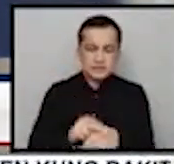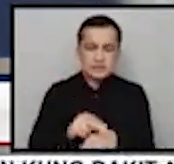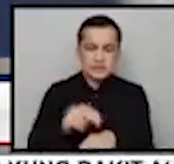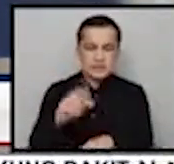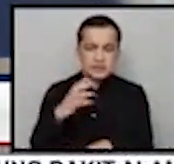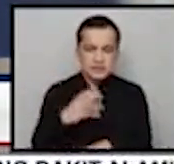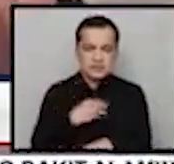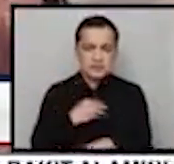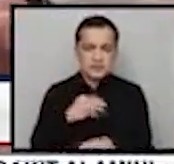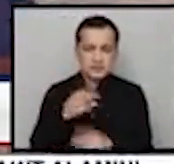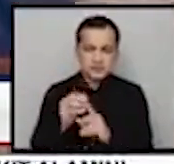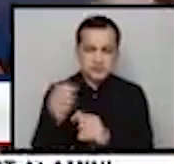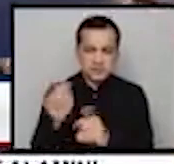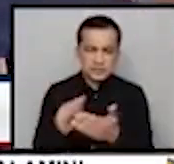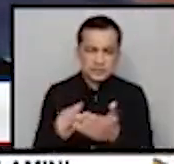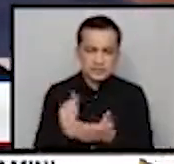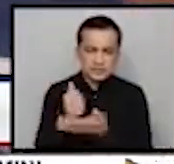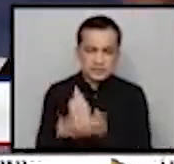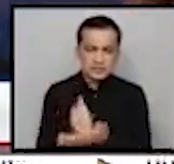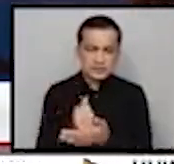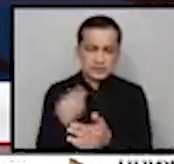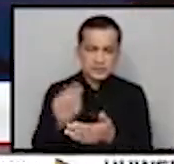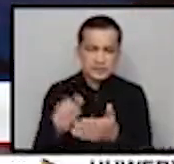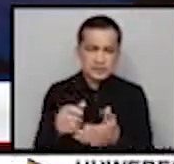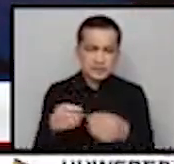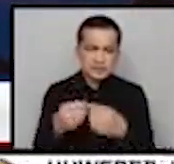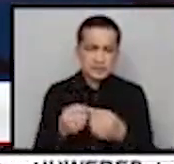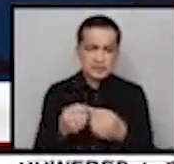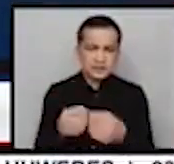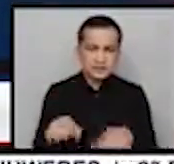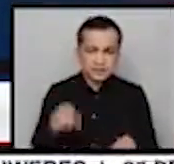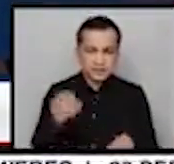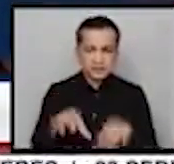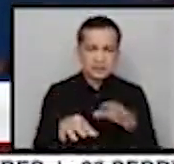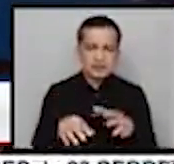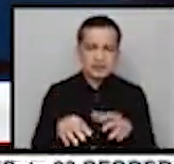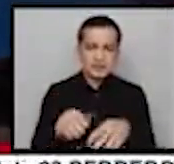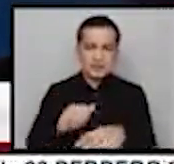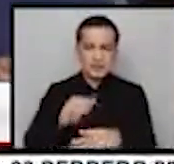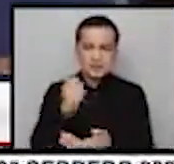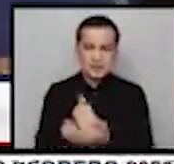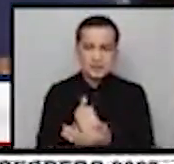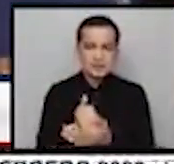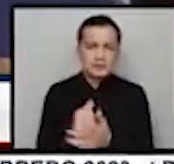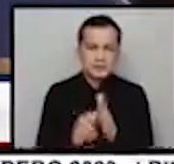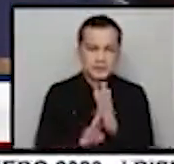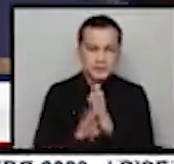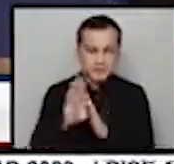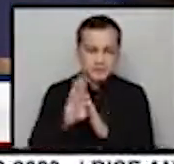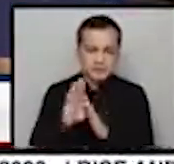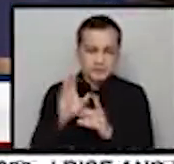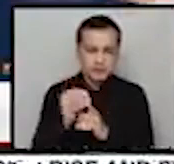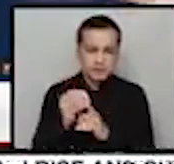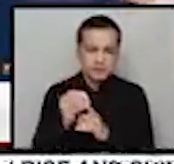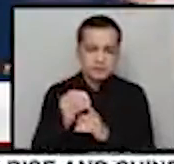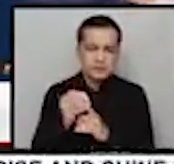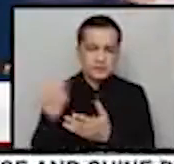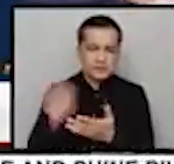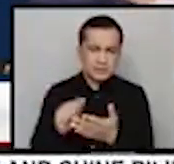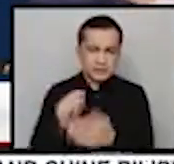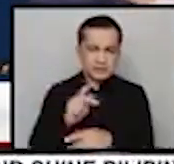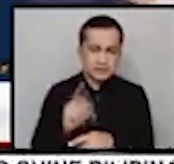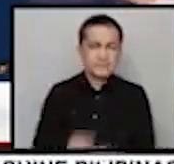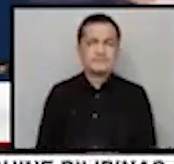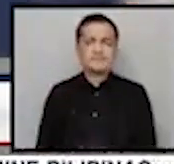pagsuporta sa mga artist na nagbigay ng mahalagang ambag sa pagkataguyod at pag-unlad ng kultura at sining ng bansa. Ang mga